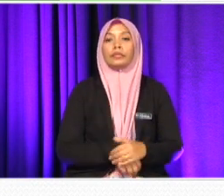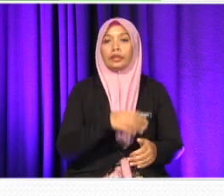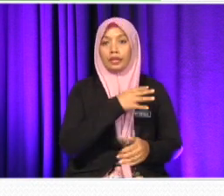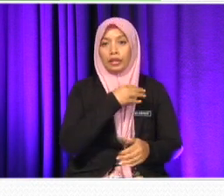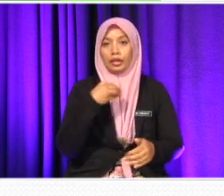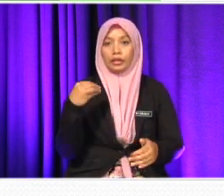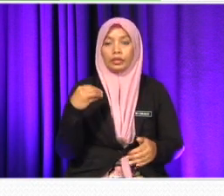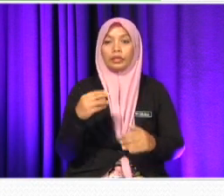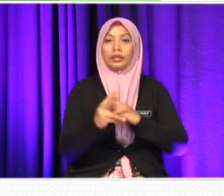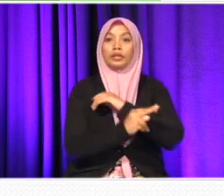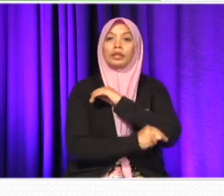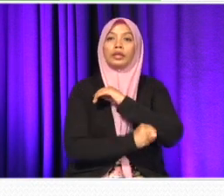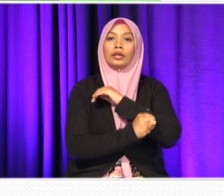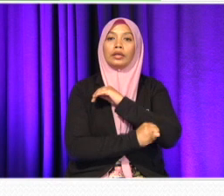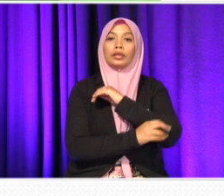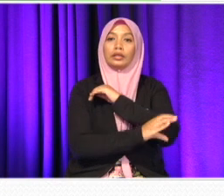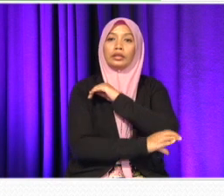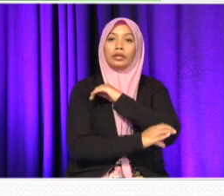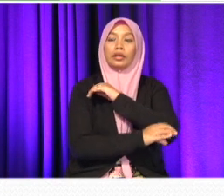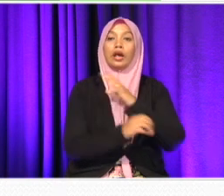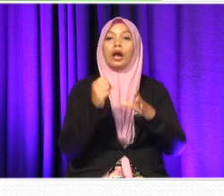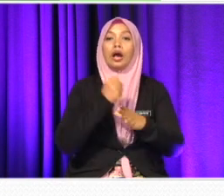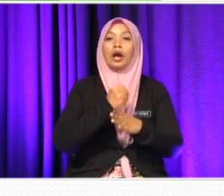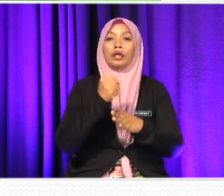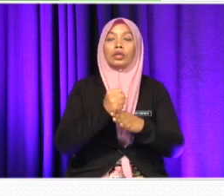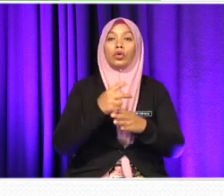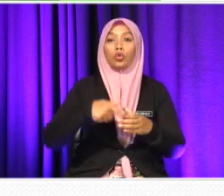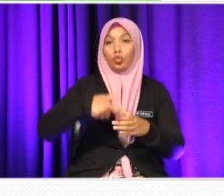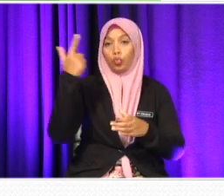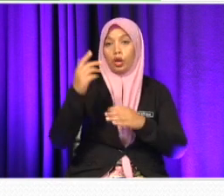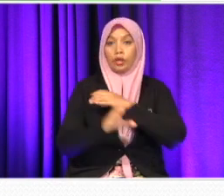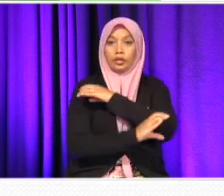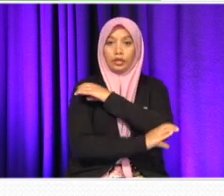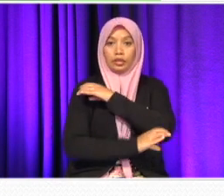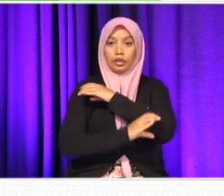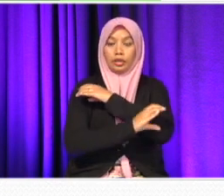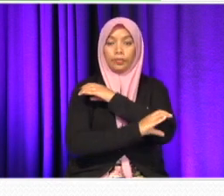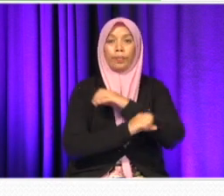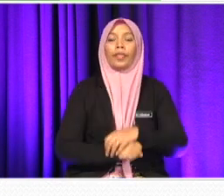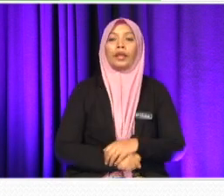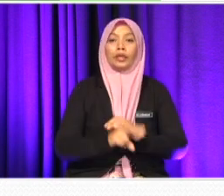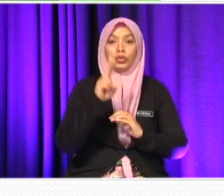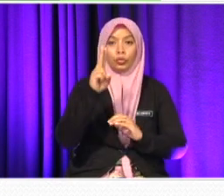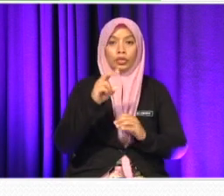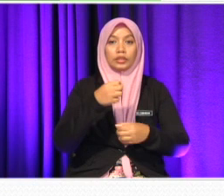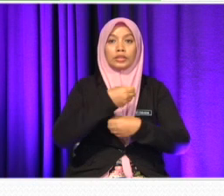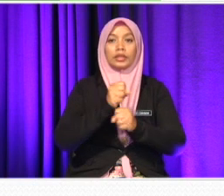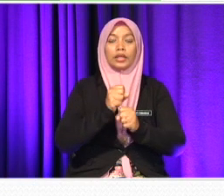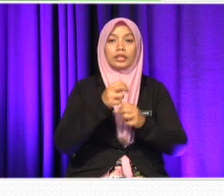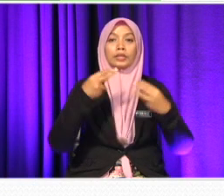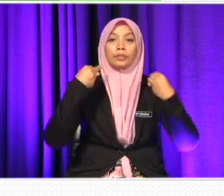maupun satu dunia lah kan keperluan suatu produk itu kemudian yang kedua tentang size pasaran yaitu